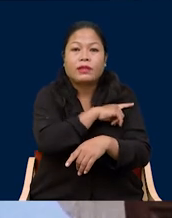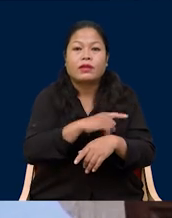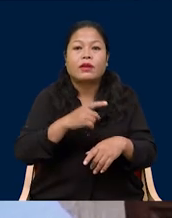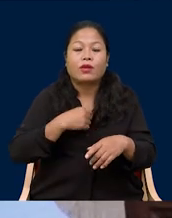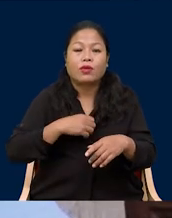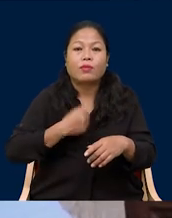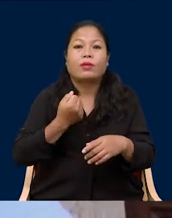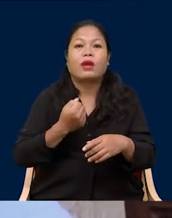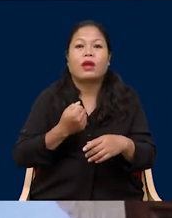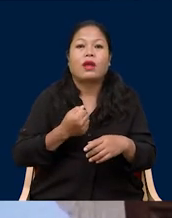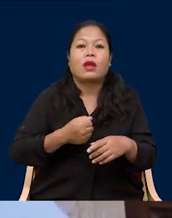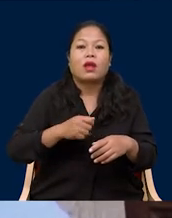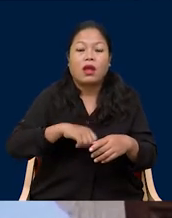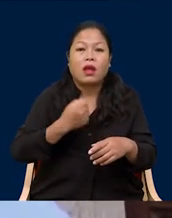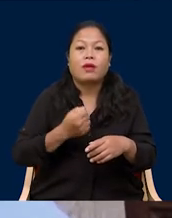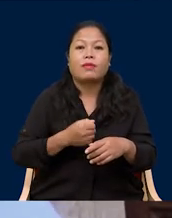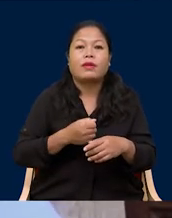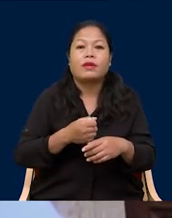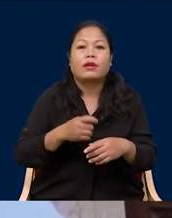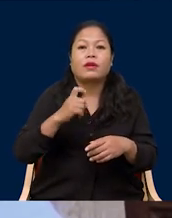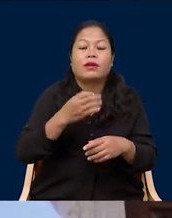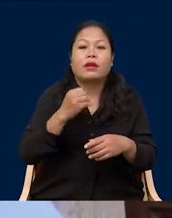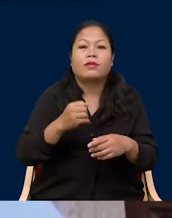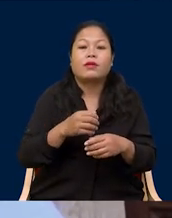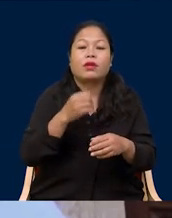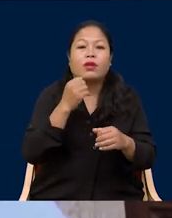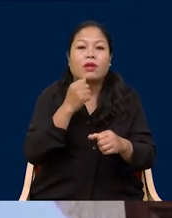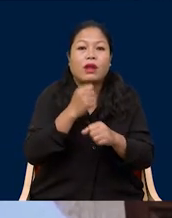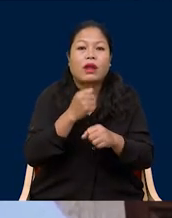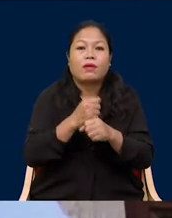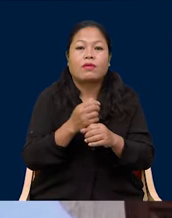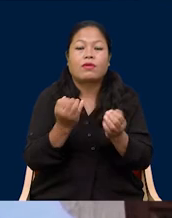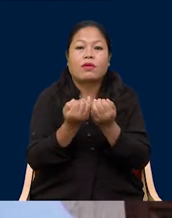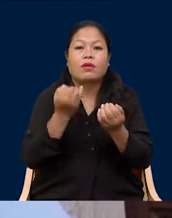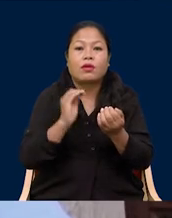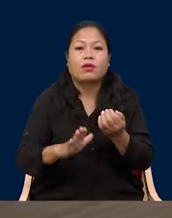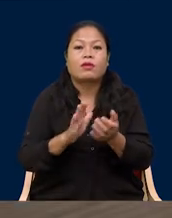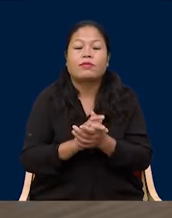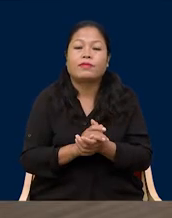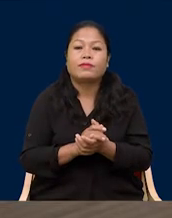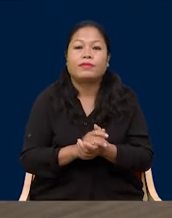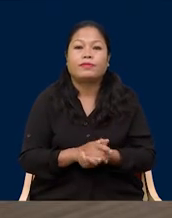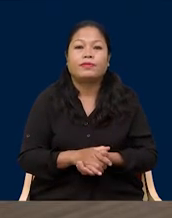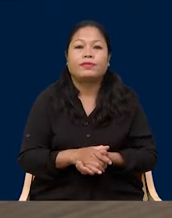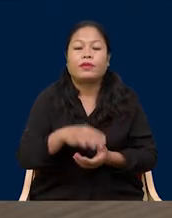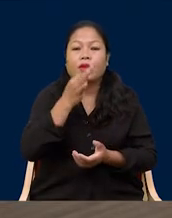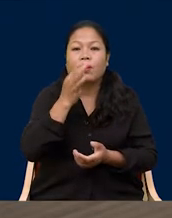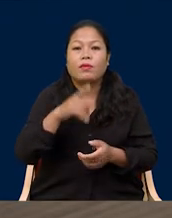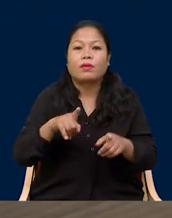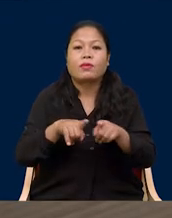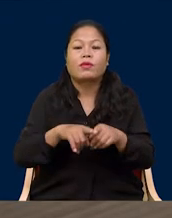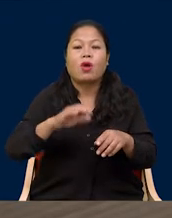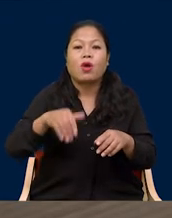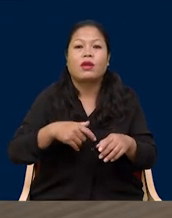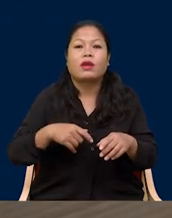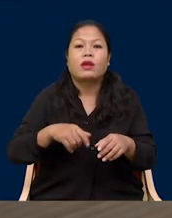इन्डिभिजुअल रूपमा अथवा व्यक्तिगत रूपमा पनि हामीले हरितगृह ग्यासेस न्यूनीकरणमा चाहिँ ठुलो भूमिका चाहिँ खेल्न सक्छ होला। हस् प्रकृति त्यति भने मैले हजुर पक्कै